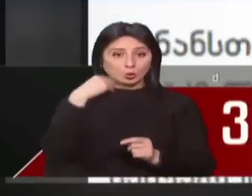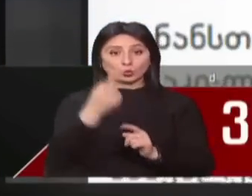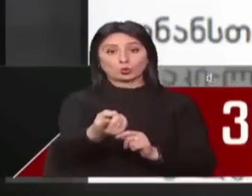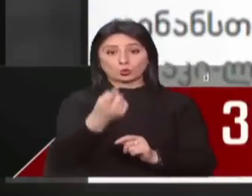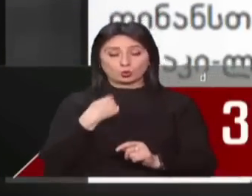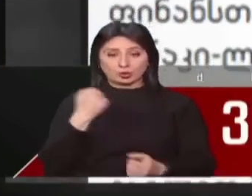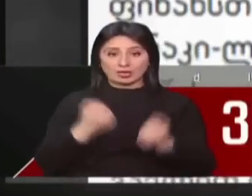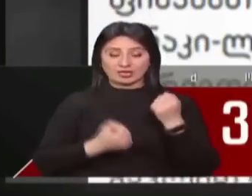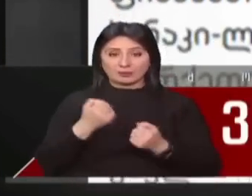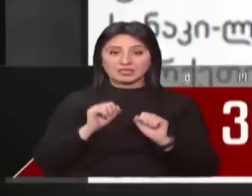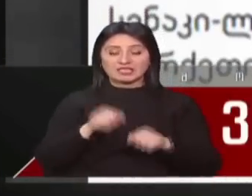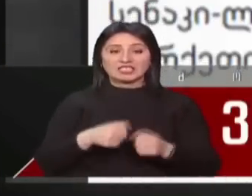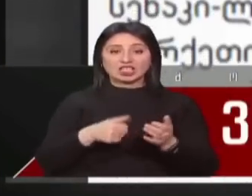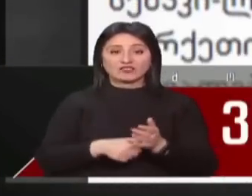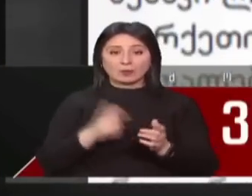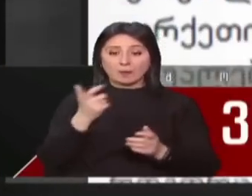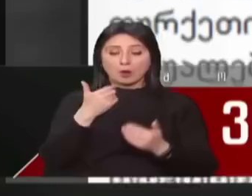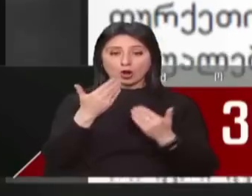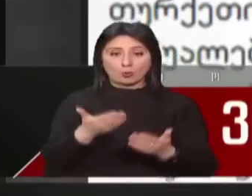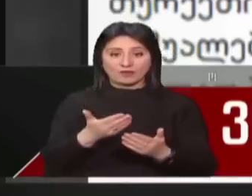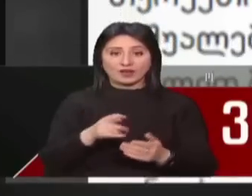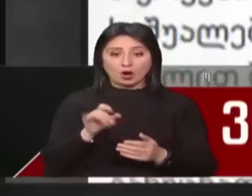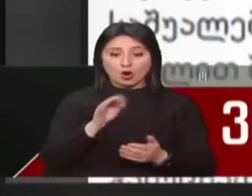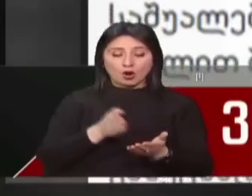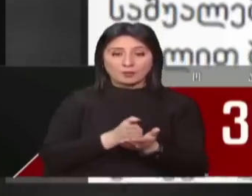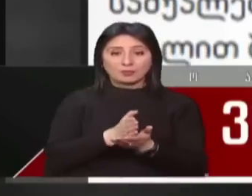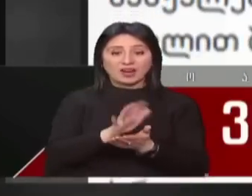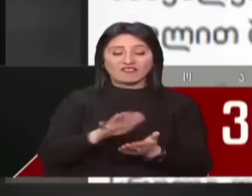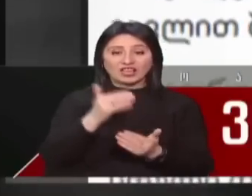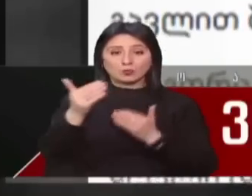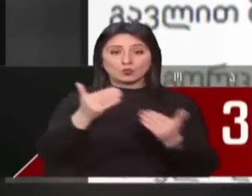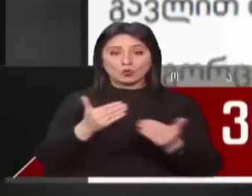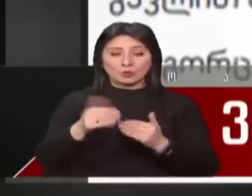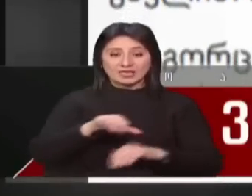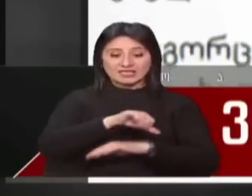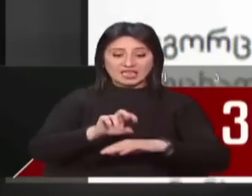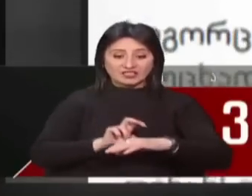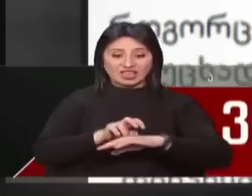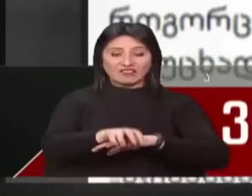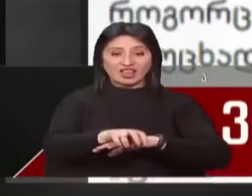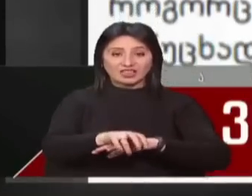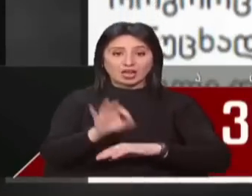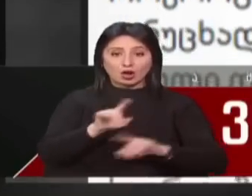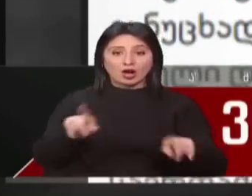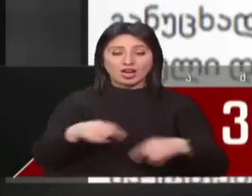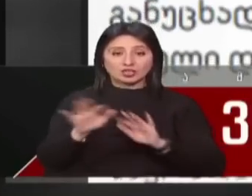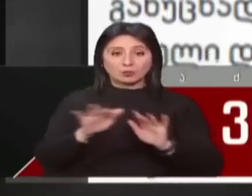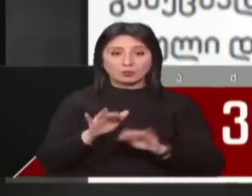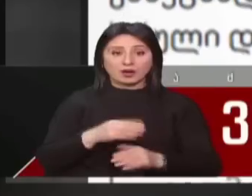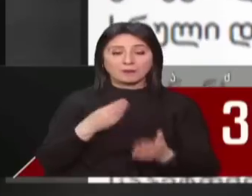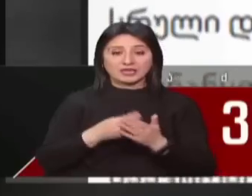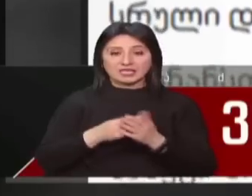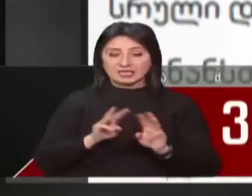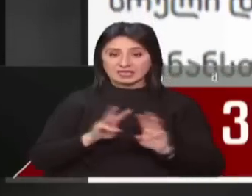მოძრავ ავტოსატრანსპორტო საშუალებების მფლობელებისთვის, დანიშნულების ქვეყნების მიმართულებით, საზღვრის კვეთის პროცედურების განხორციელებისთვის,